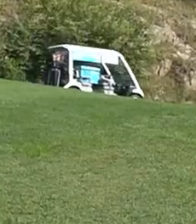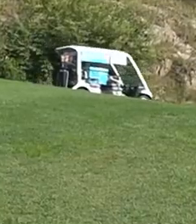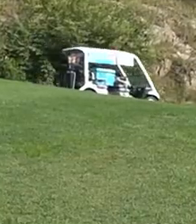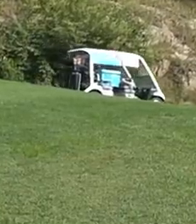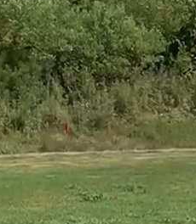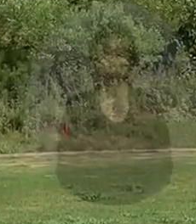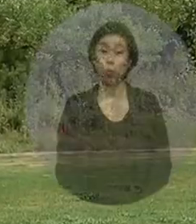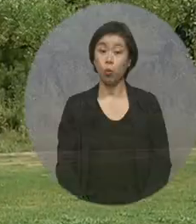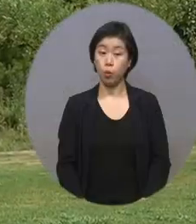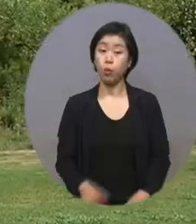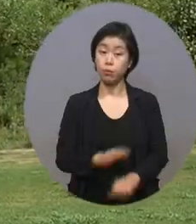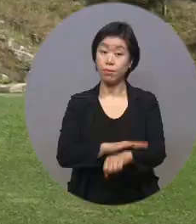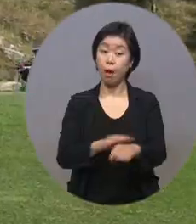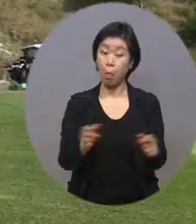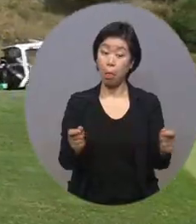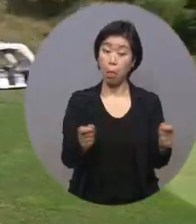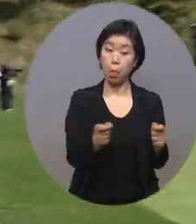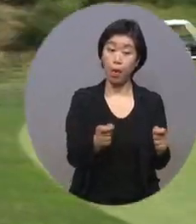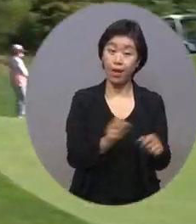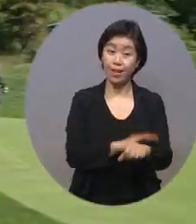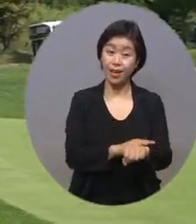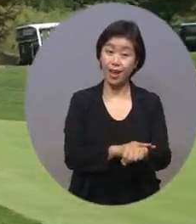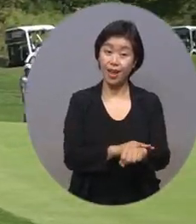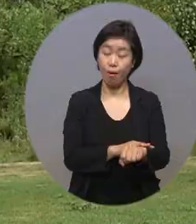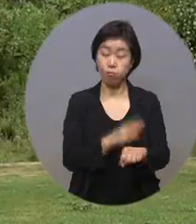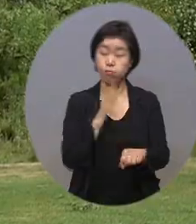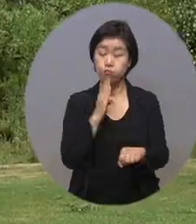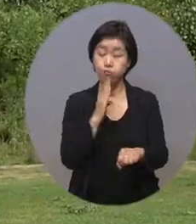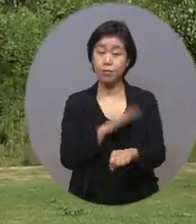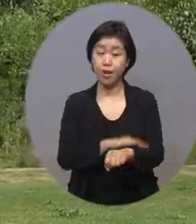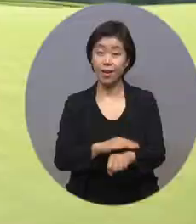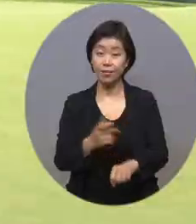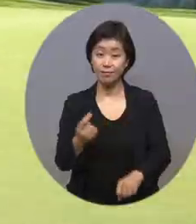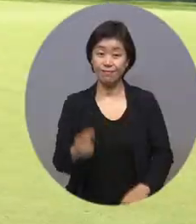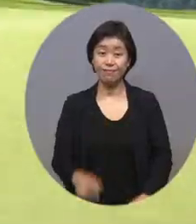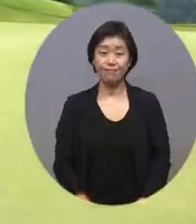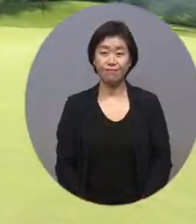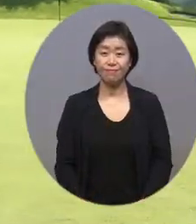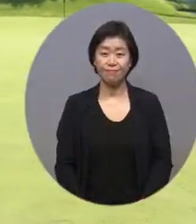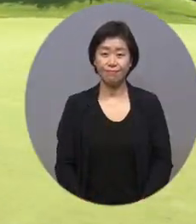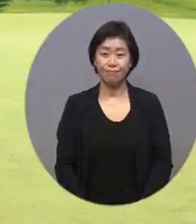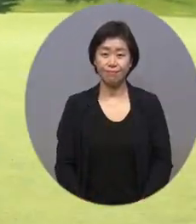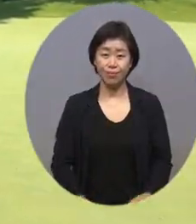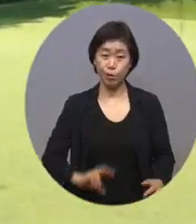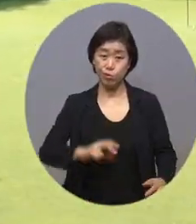오 나이스! 잘 쳤다 진짜 잘 쳤다 어? 잘 쳤네? 오케이 안 그러네?